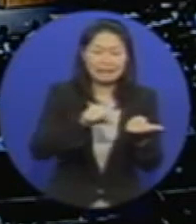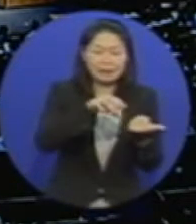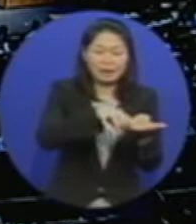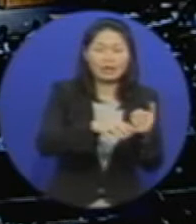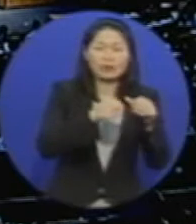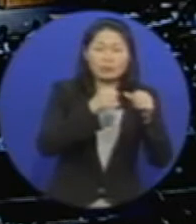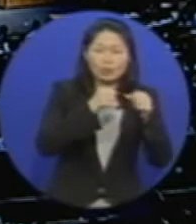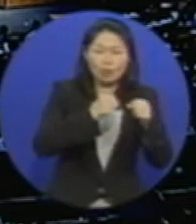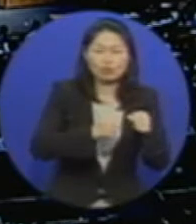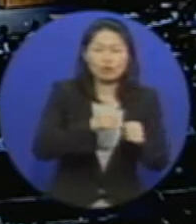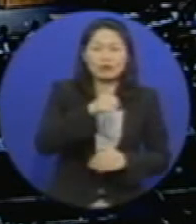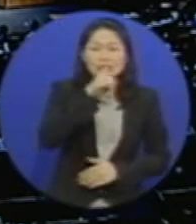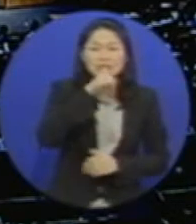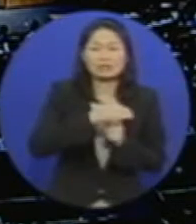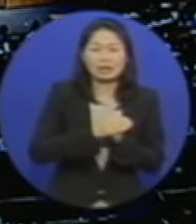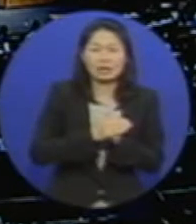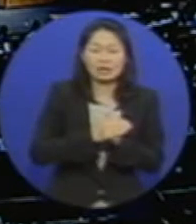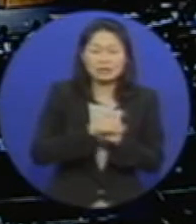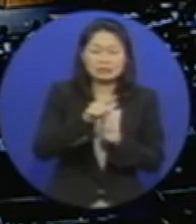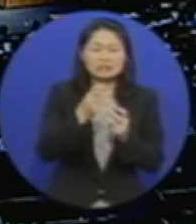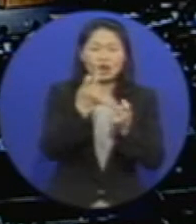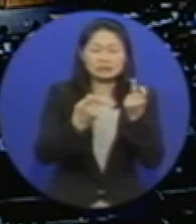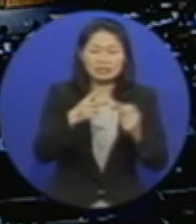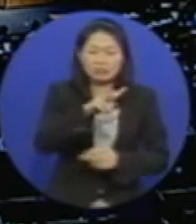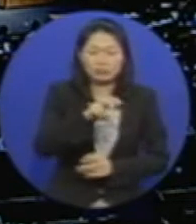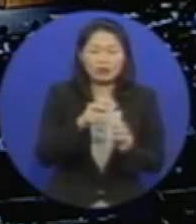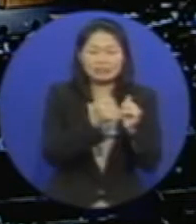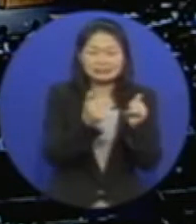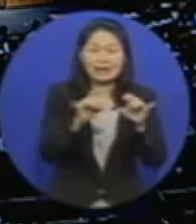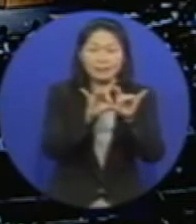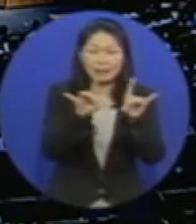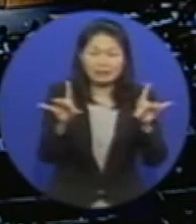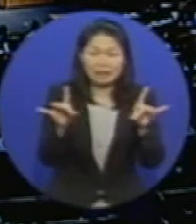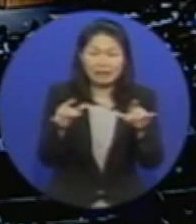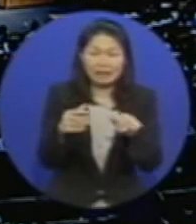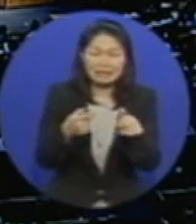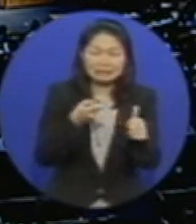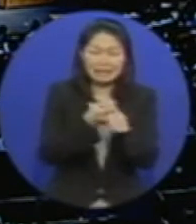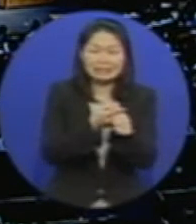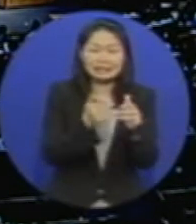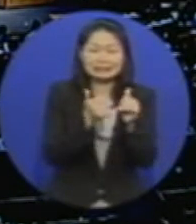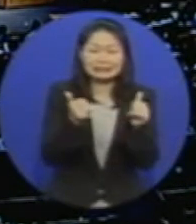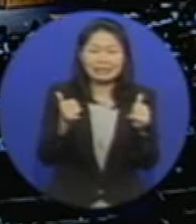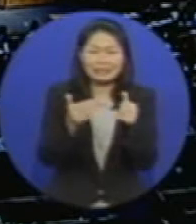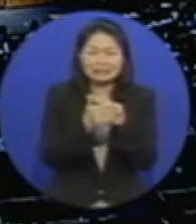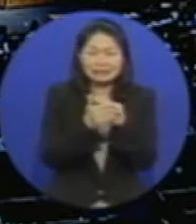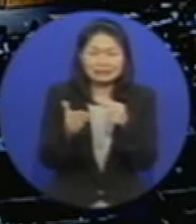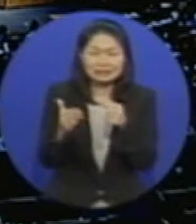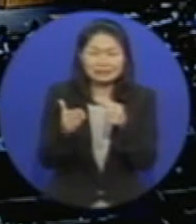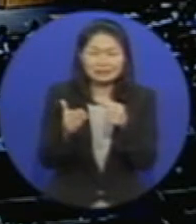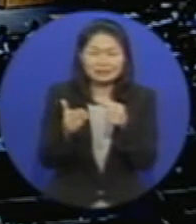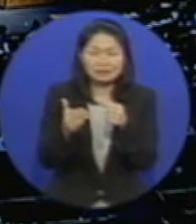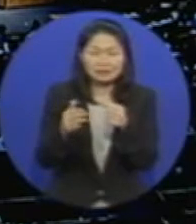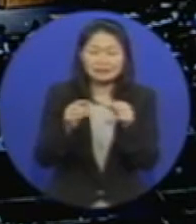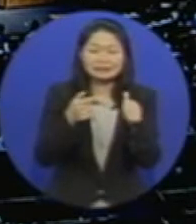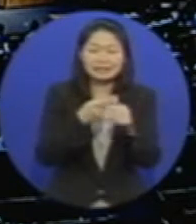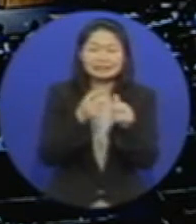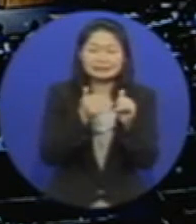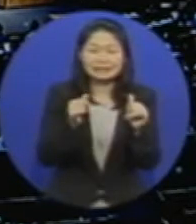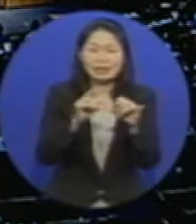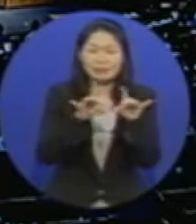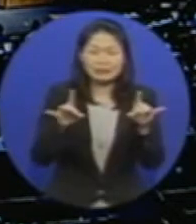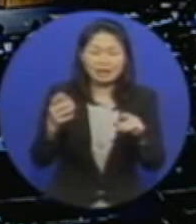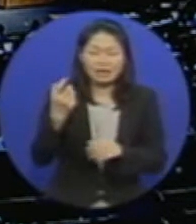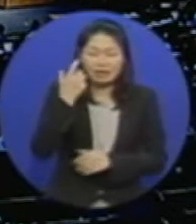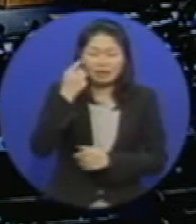있느니라 그 형제를 미워하는 자마다 살인하는 자니 살인하는 자마다 영생이 그 속에 거하지